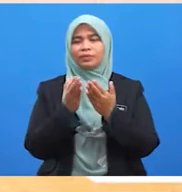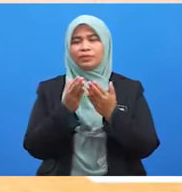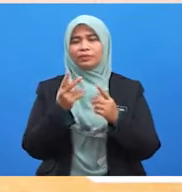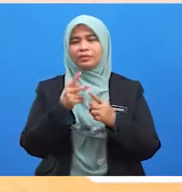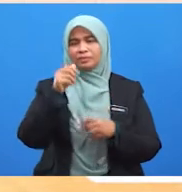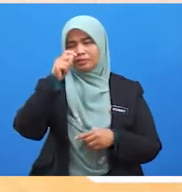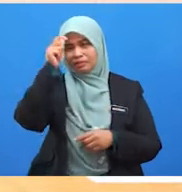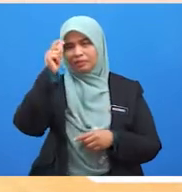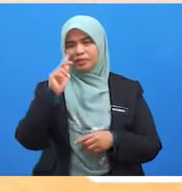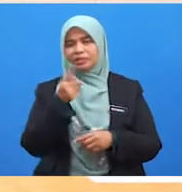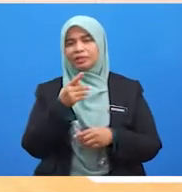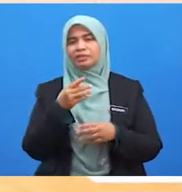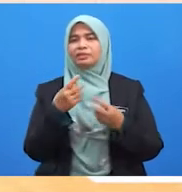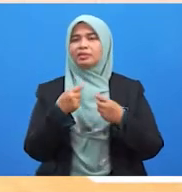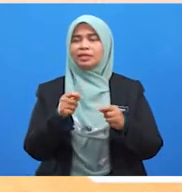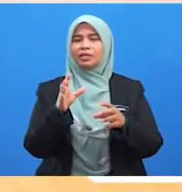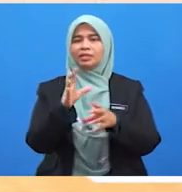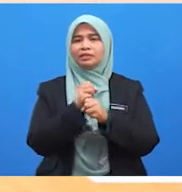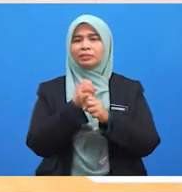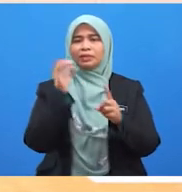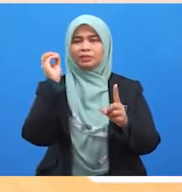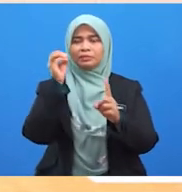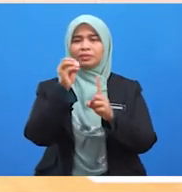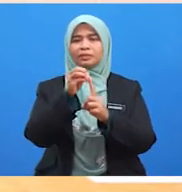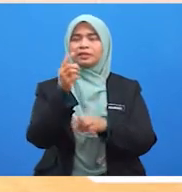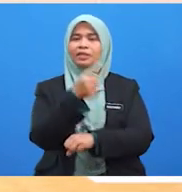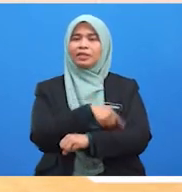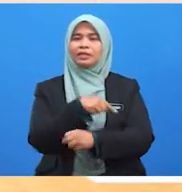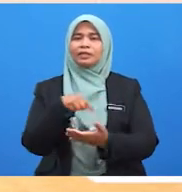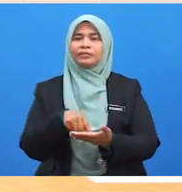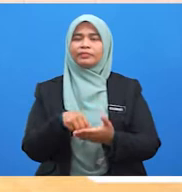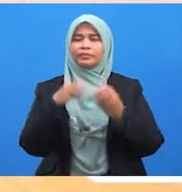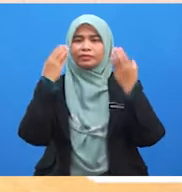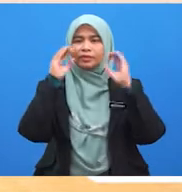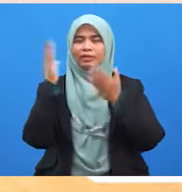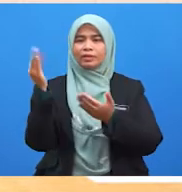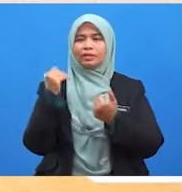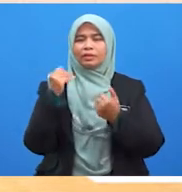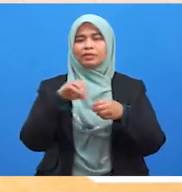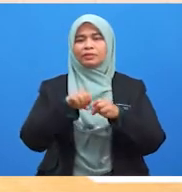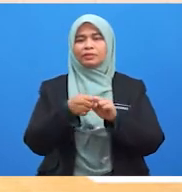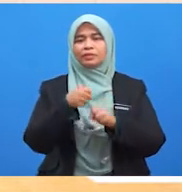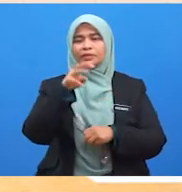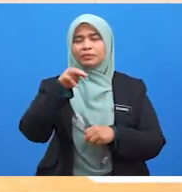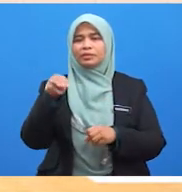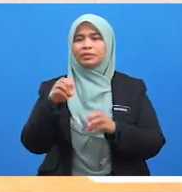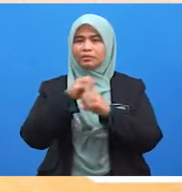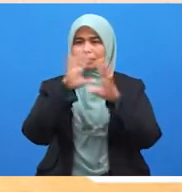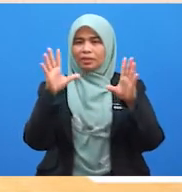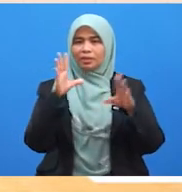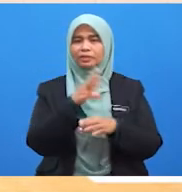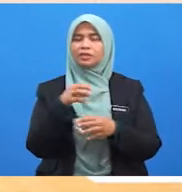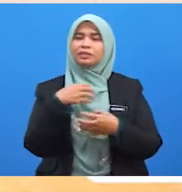Alhamdulillah, nampaknya kita telah pun mencapai objektif pembelajaran pada hari ini. Cikgu berharap agar